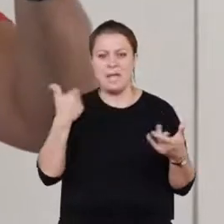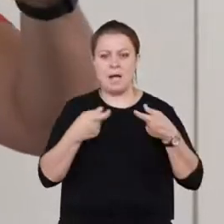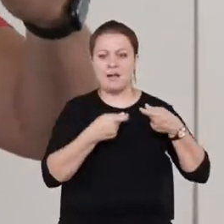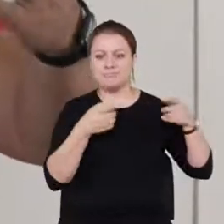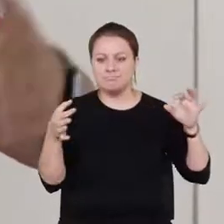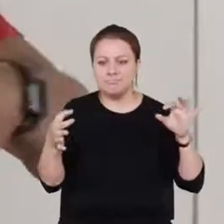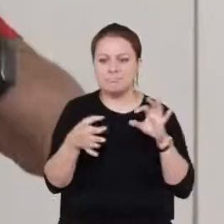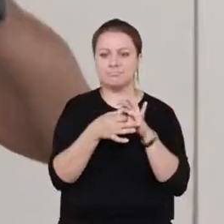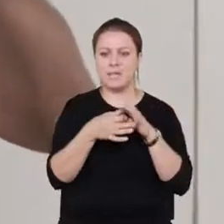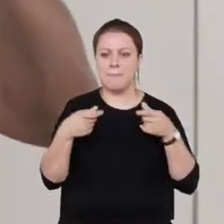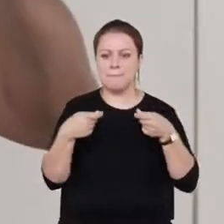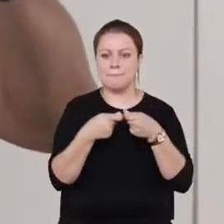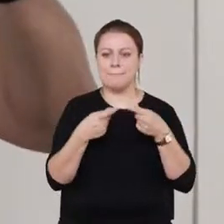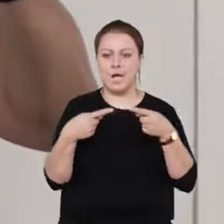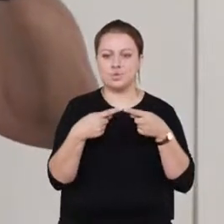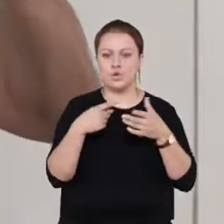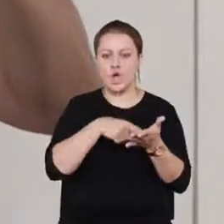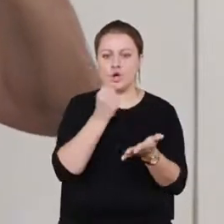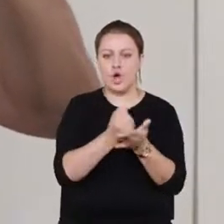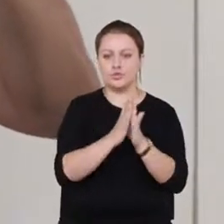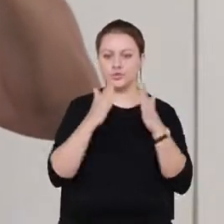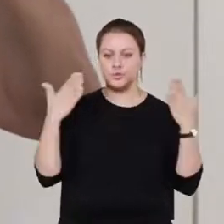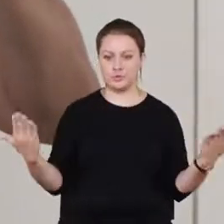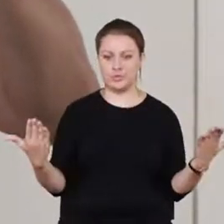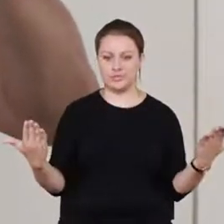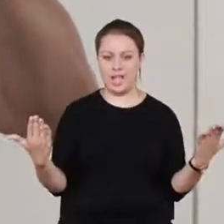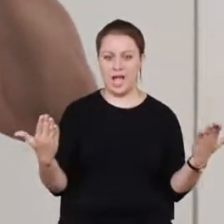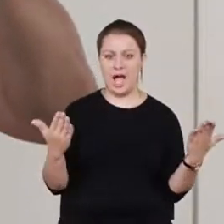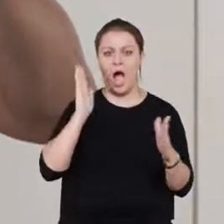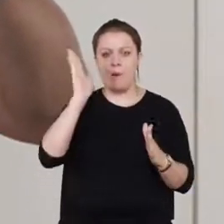poprawiać, potem ona wchodzi bardzo powoli w życie.